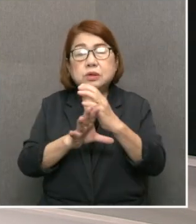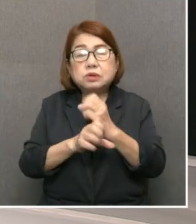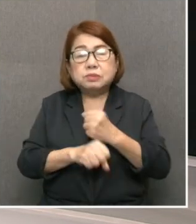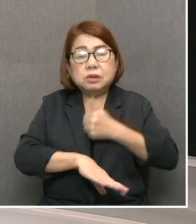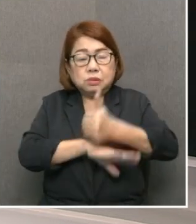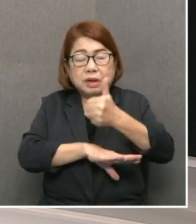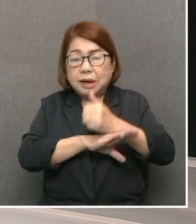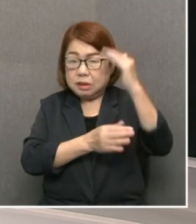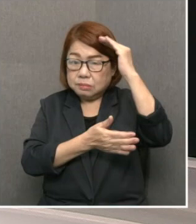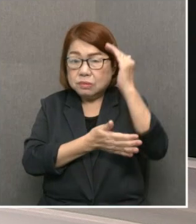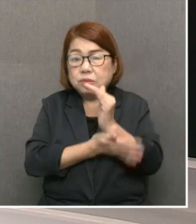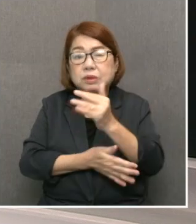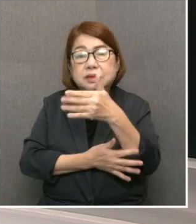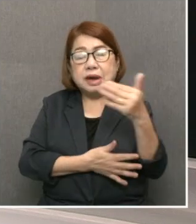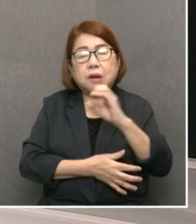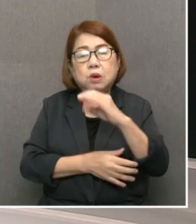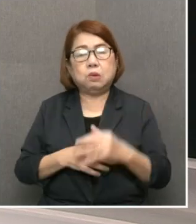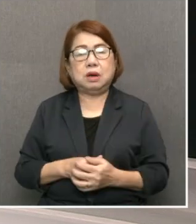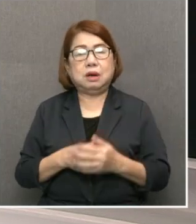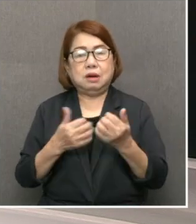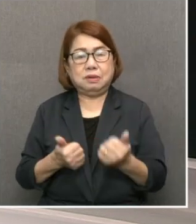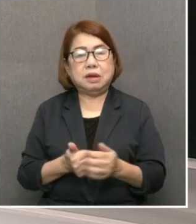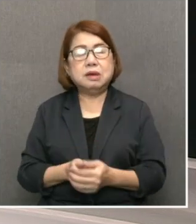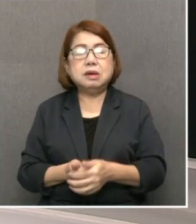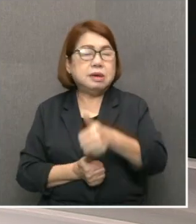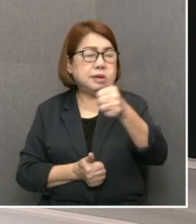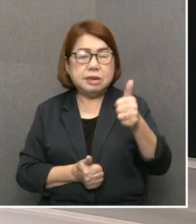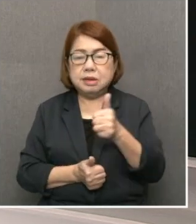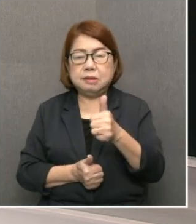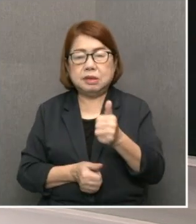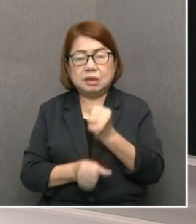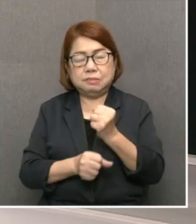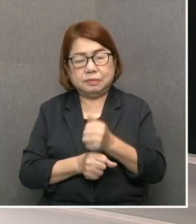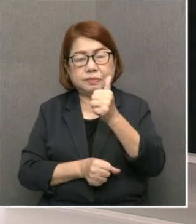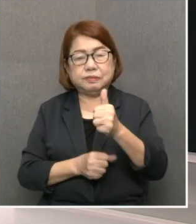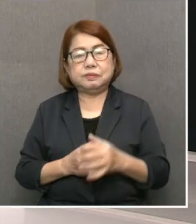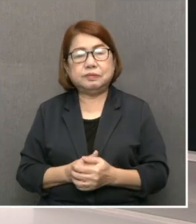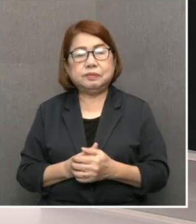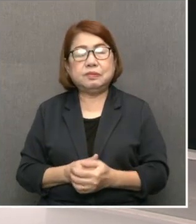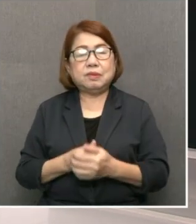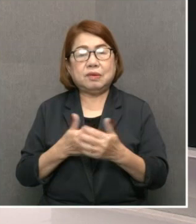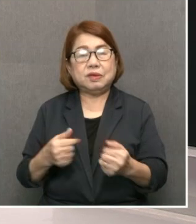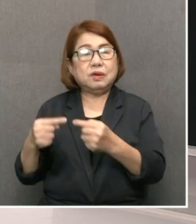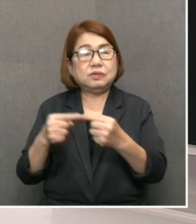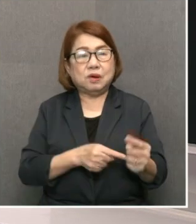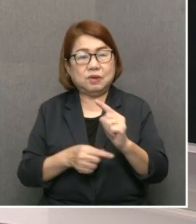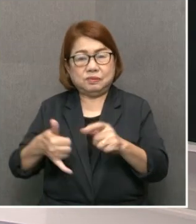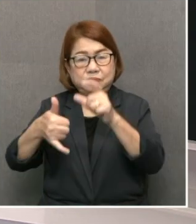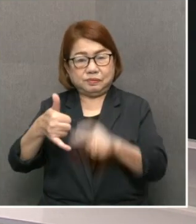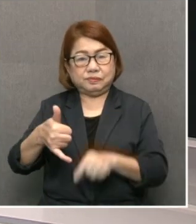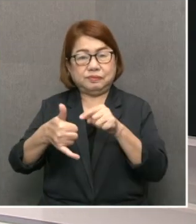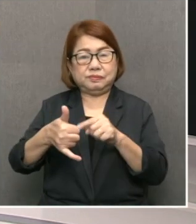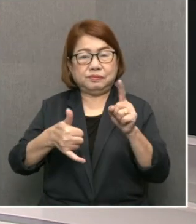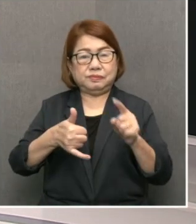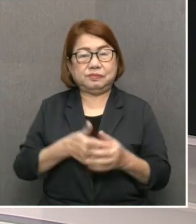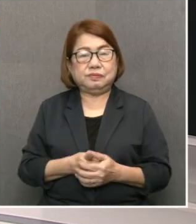ตร.นะคะก็บอกว่าเป็นไปด้วยทิศทางที่ดีด้วยค่ะ ทีนี้ไปดูกันต่อเลยนะคะอีกท่านหนึ่งก็คือท